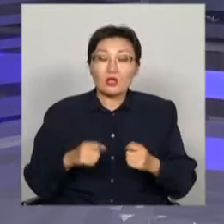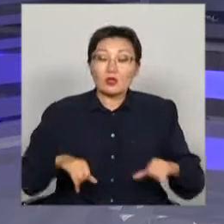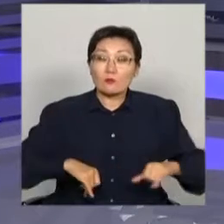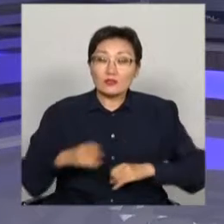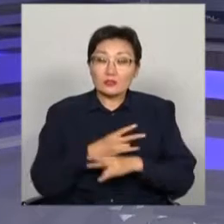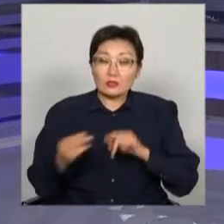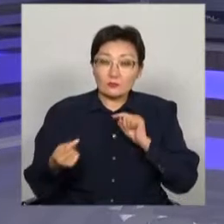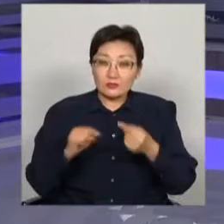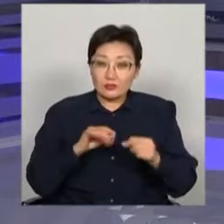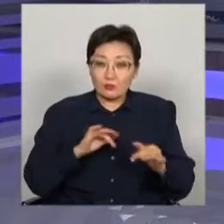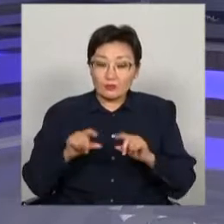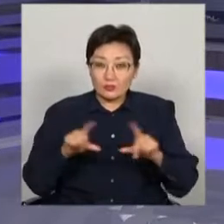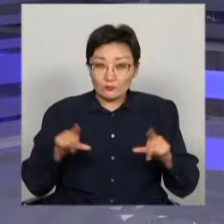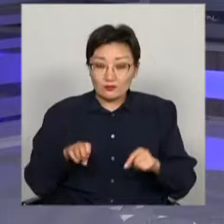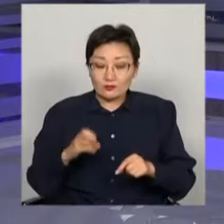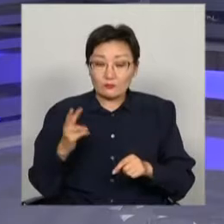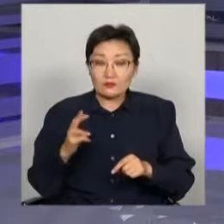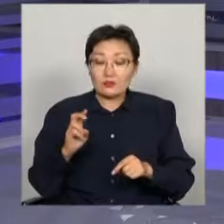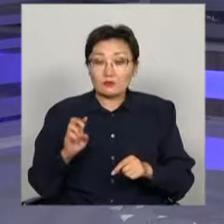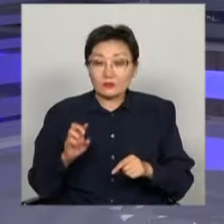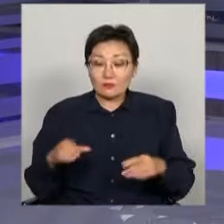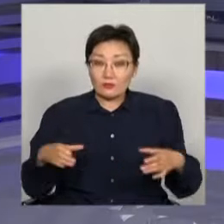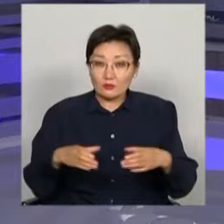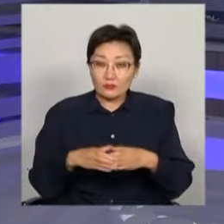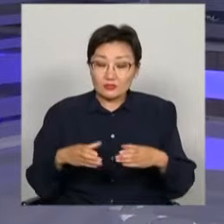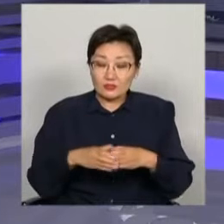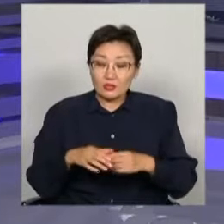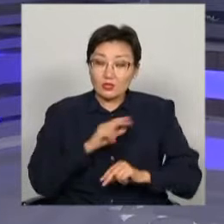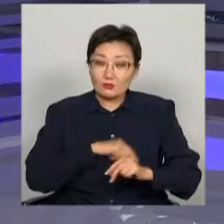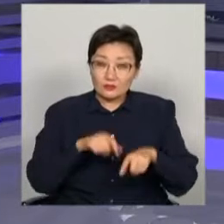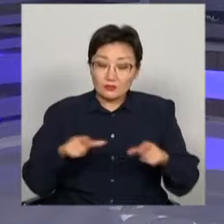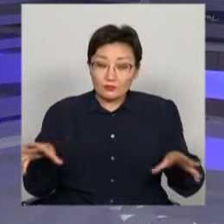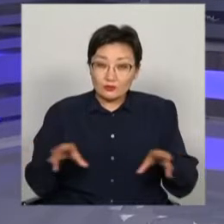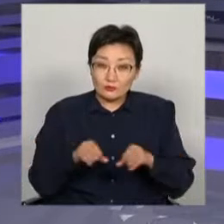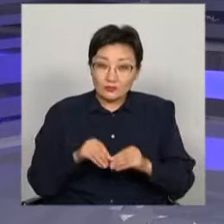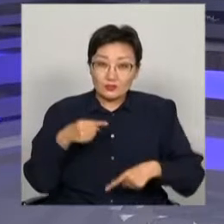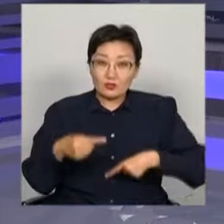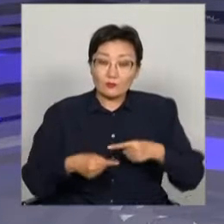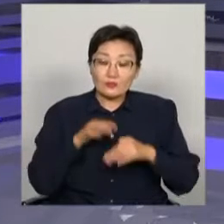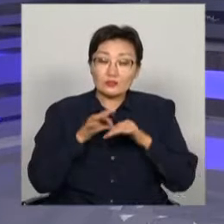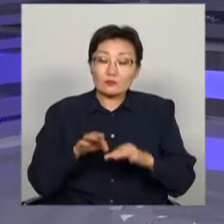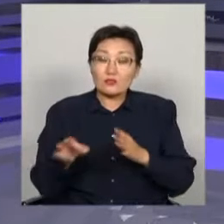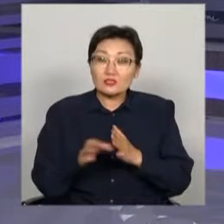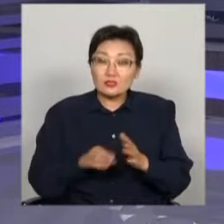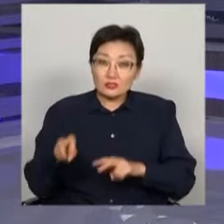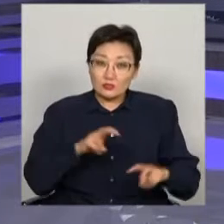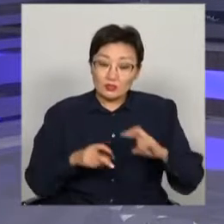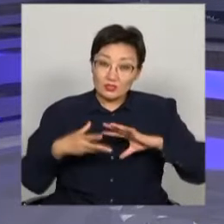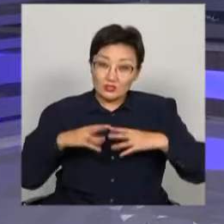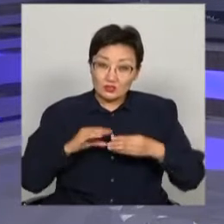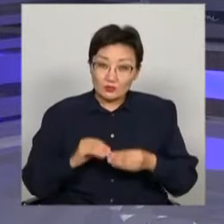қарсы іс-қимыл басқармасы мен ұлттық қауіпсіздік комитеті департаментінің қызметкерлері бірлесе отырып жүргізген жедел тексеріс